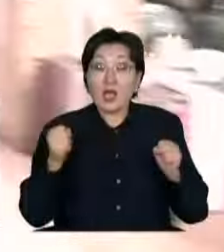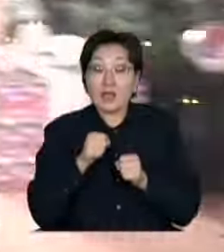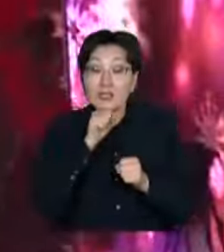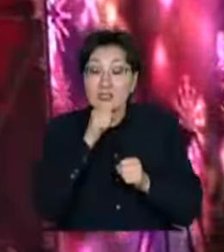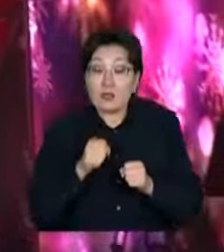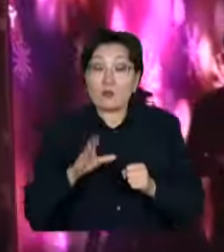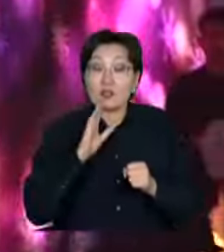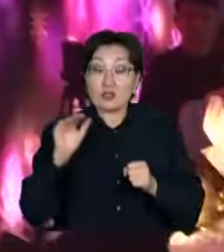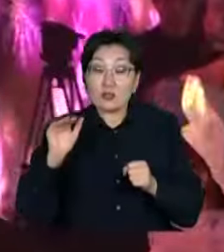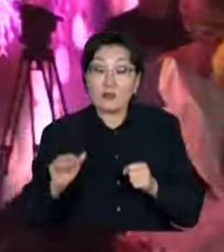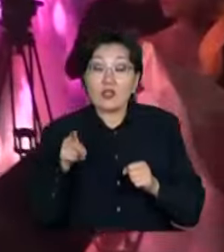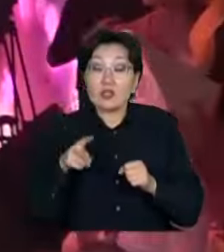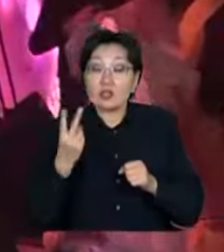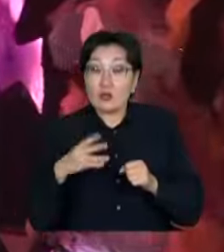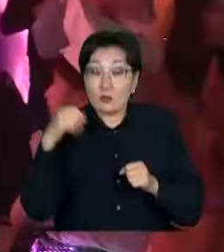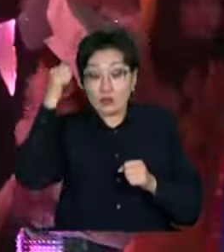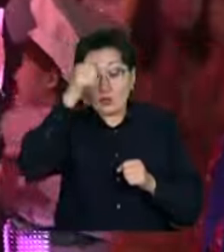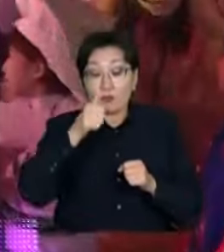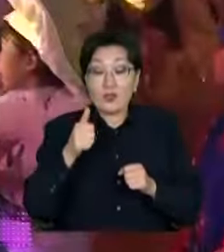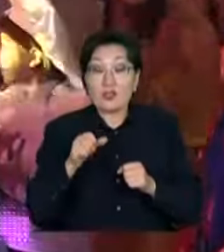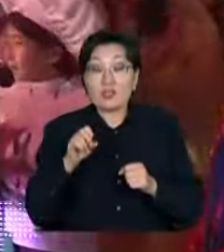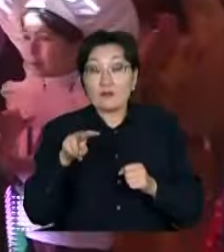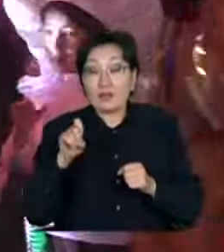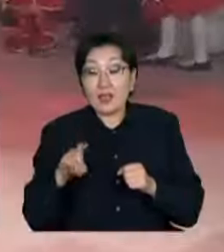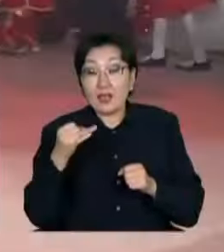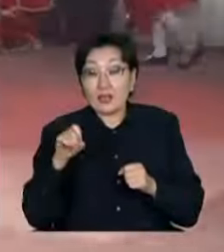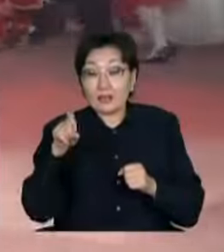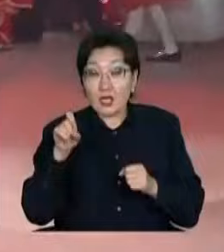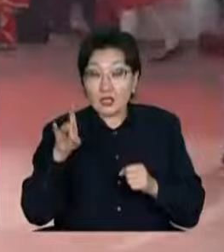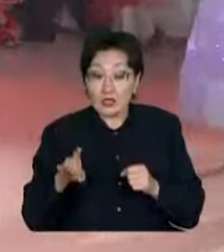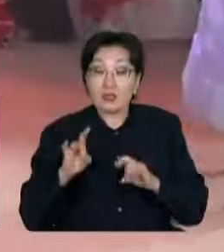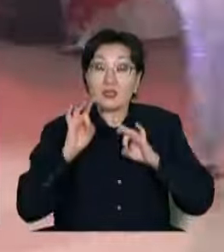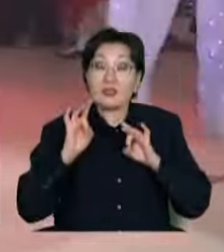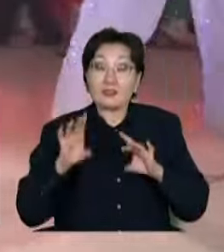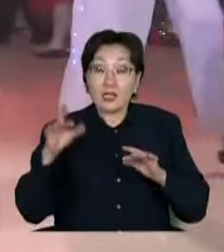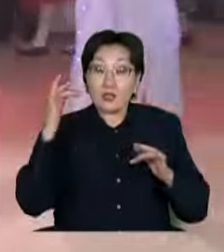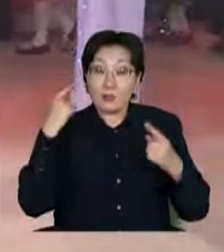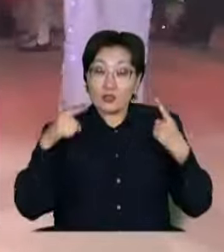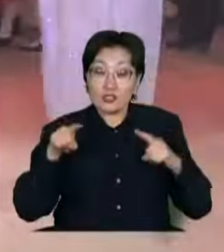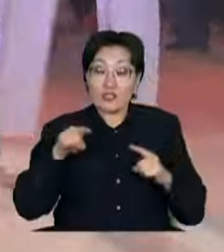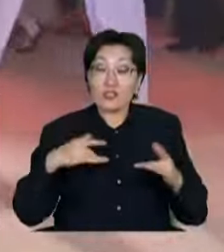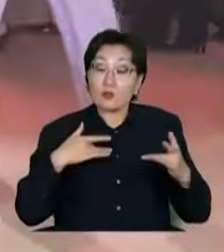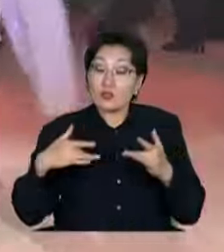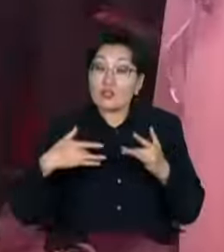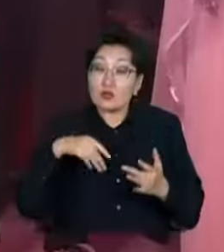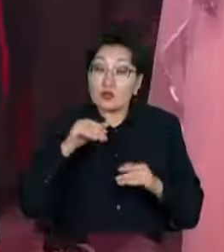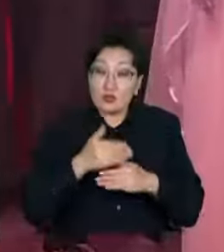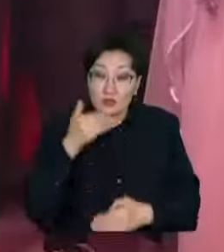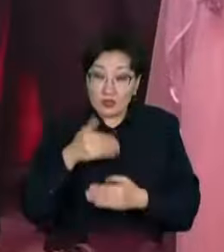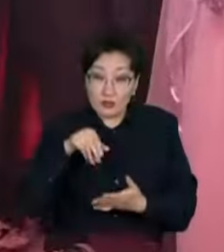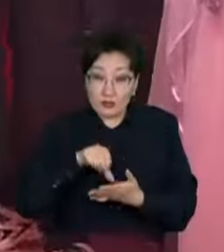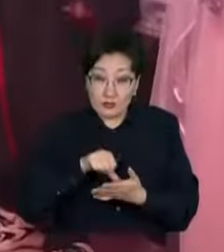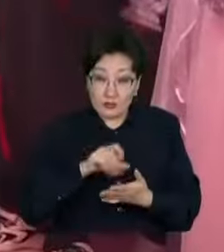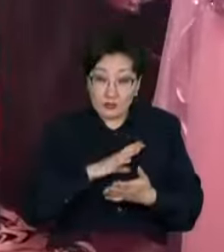Ақшақар, 2024 жылдың символы Айдахар және танымал мультфильмдердің кейіпкерлері мен аниматорлар театрландырылған қойылым